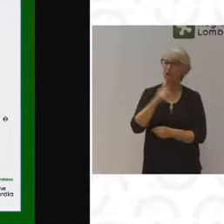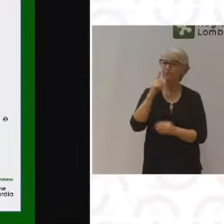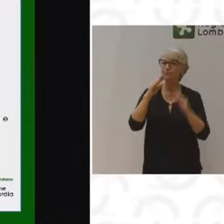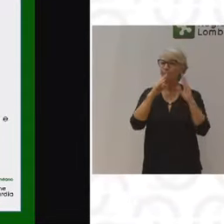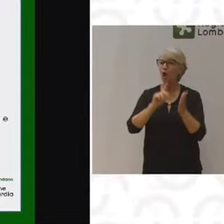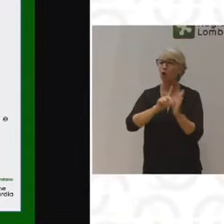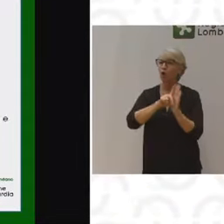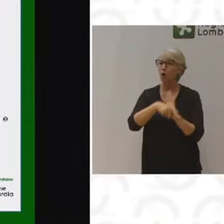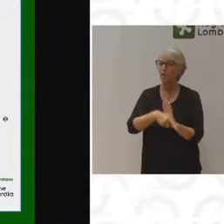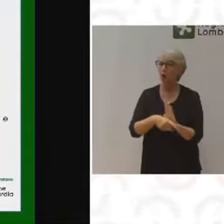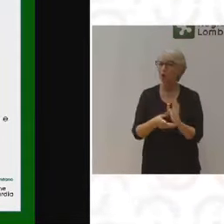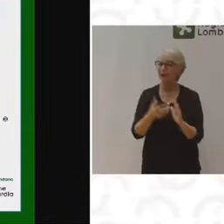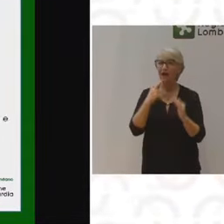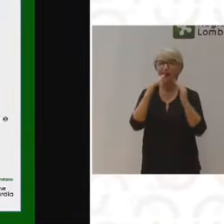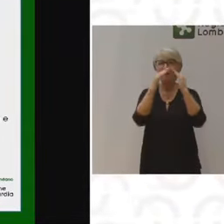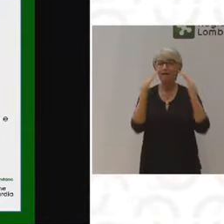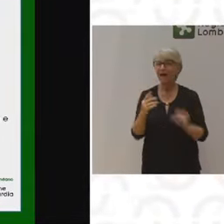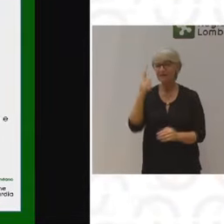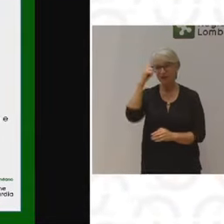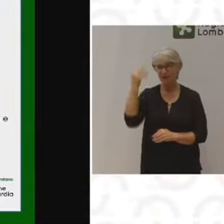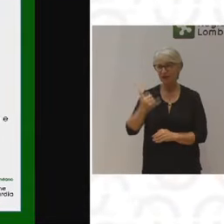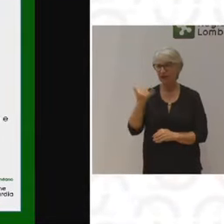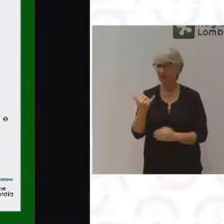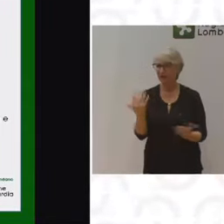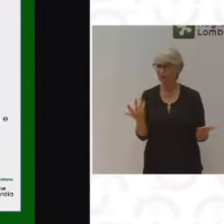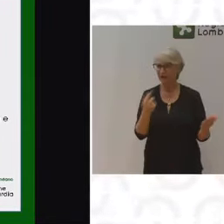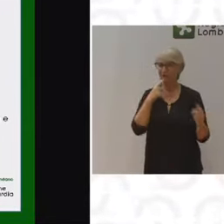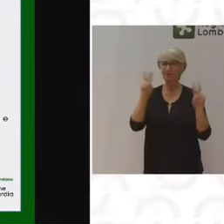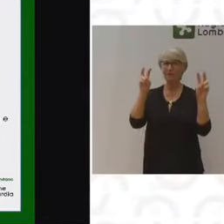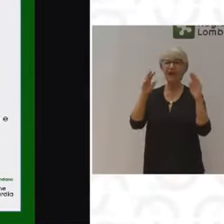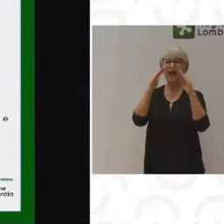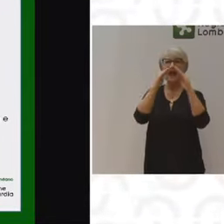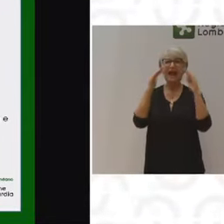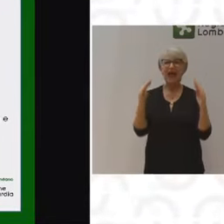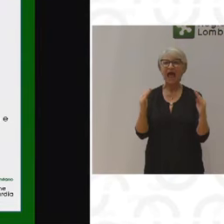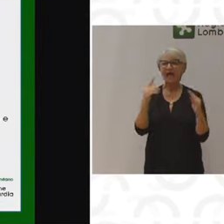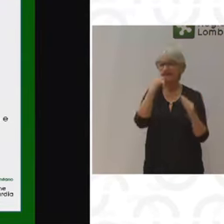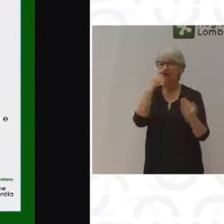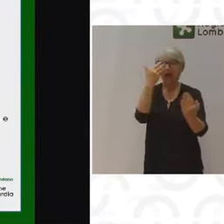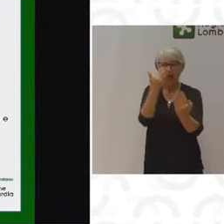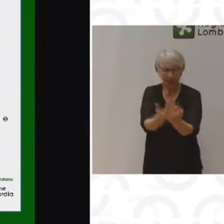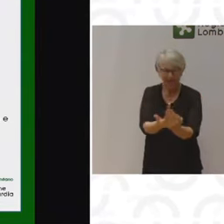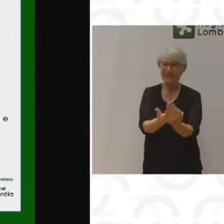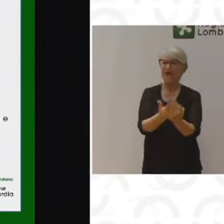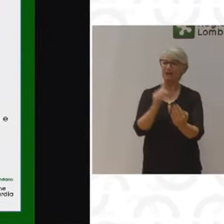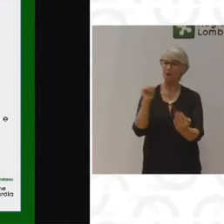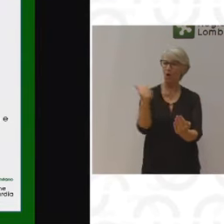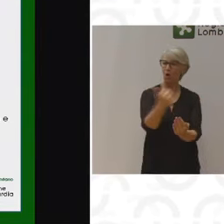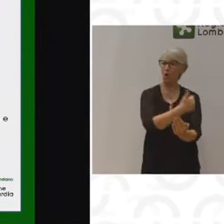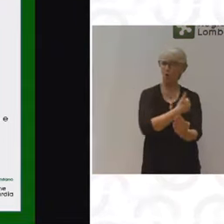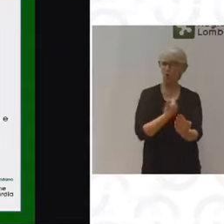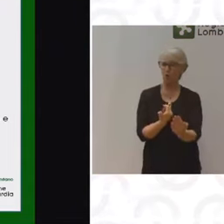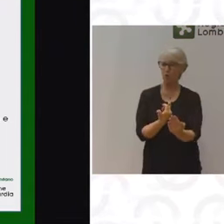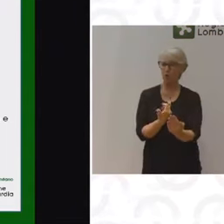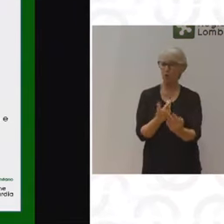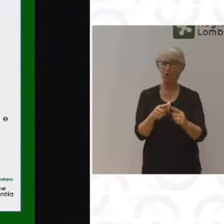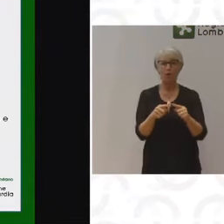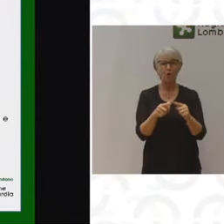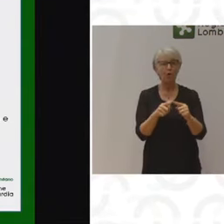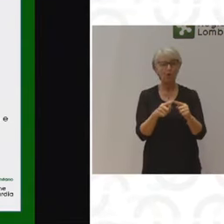è la casa intelligente, o meglio, come dice il titolo, la casa adatta per ognuno di noi. Come